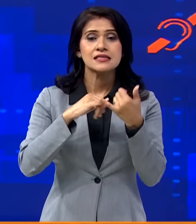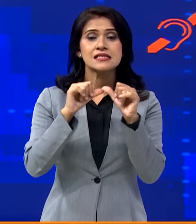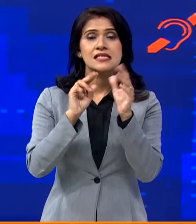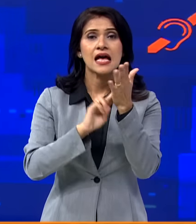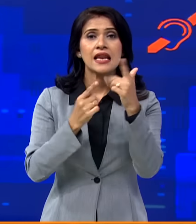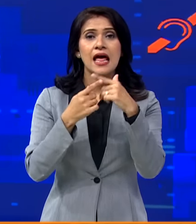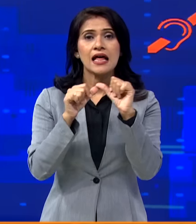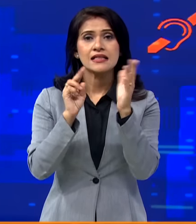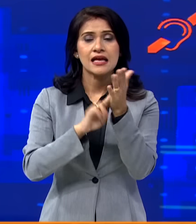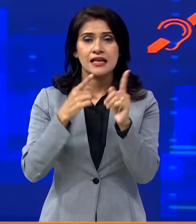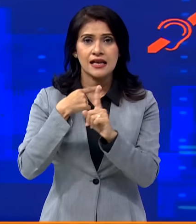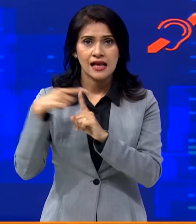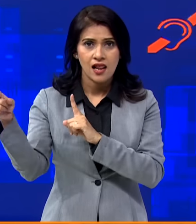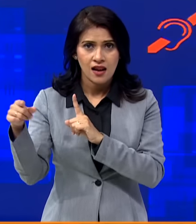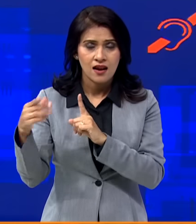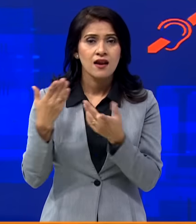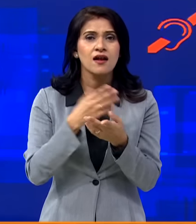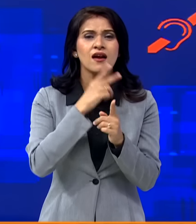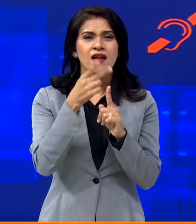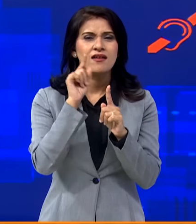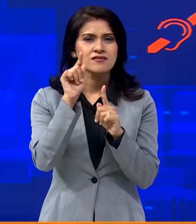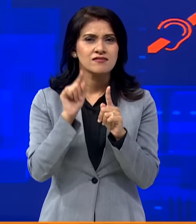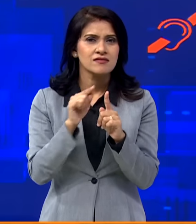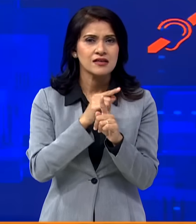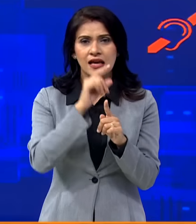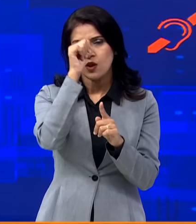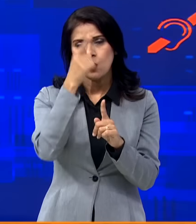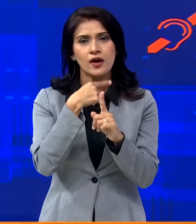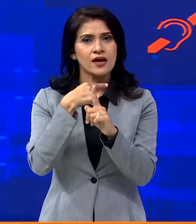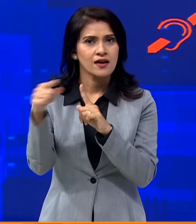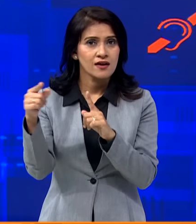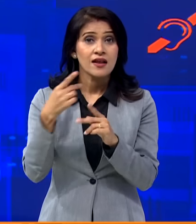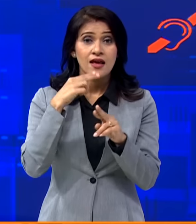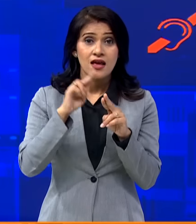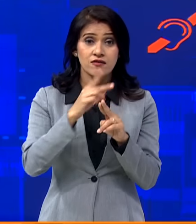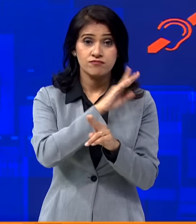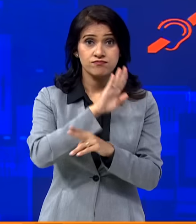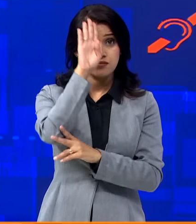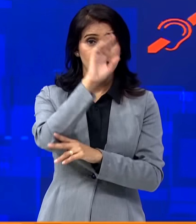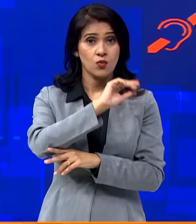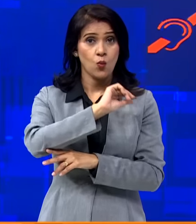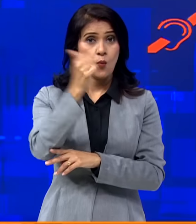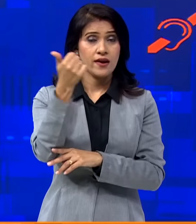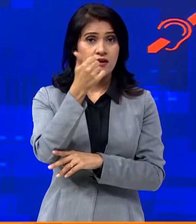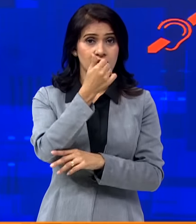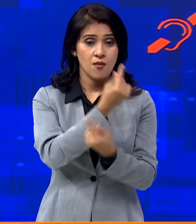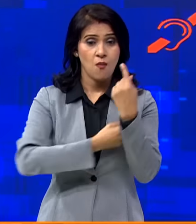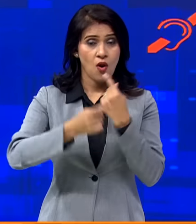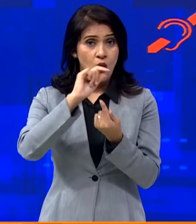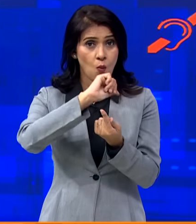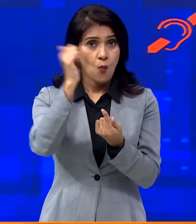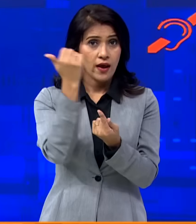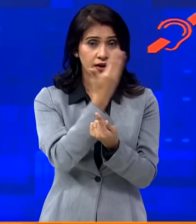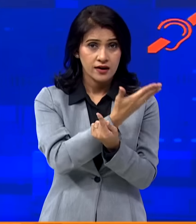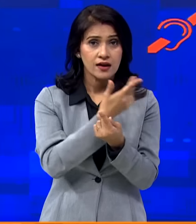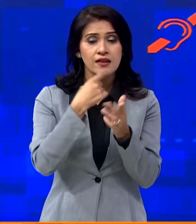अगर राहुल गांधी सत्ता में आ गए तो राम मंदिर को गिरा देंगे बिल्कुल हमारे शास्त्रों